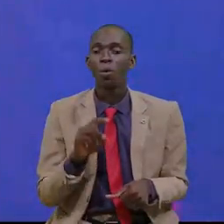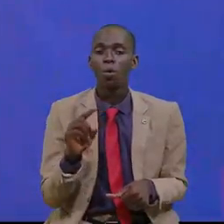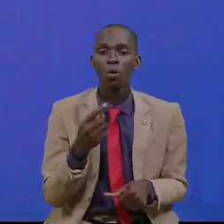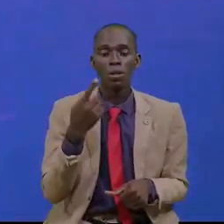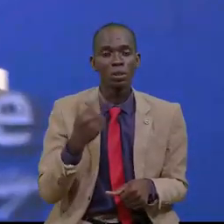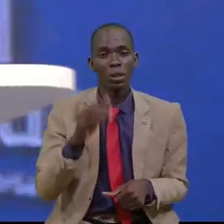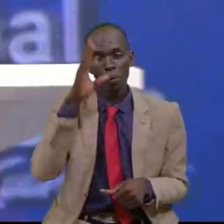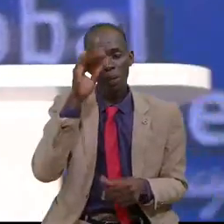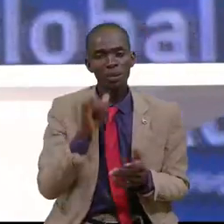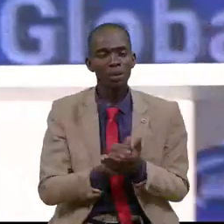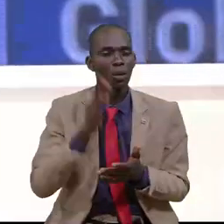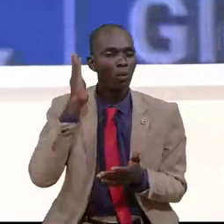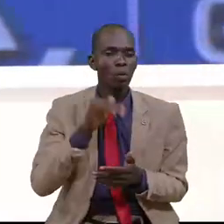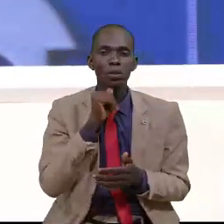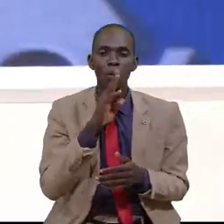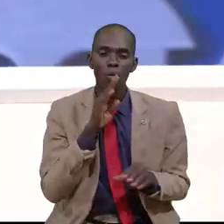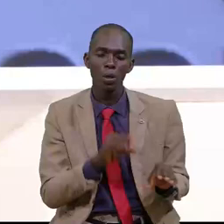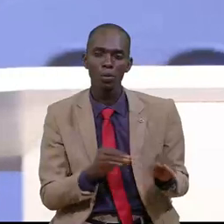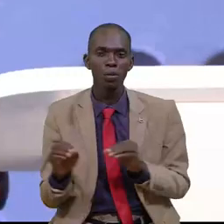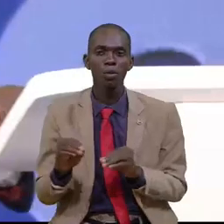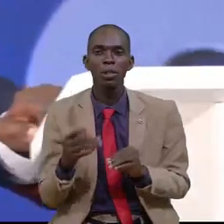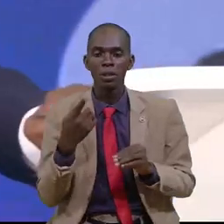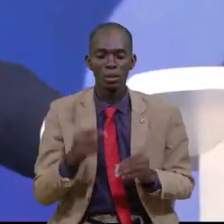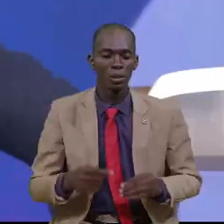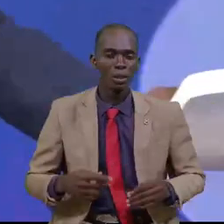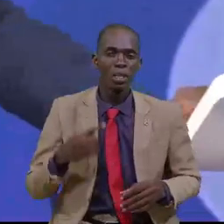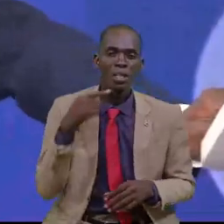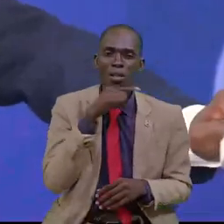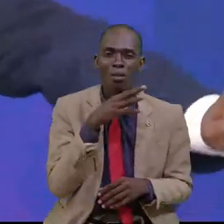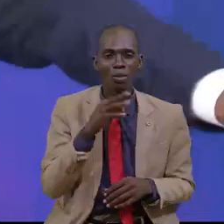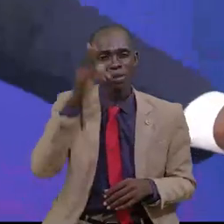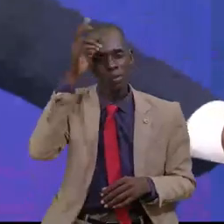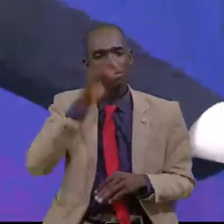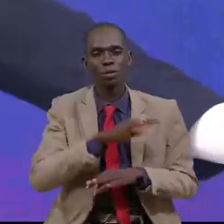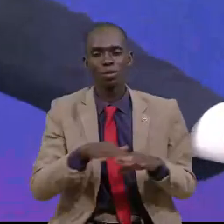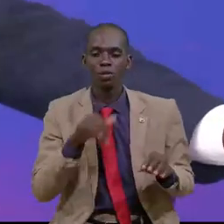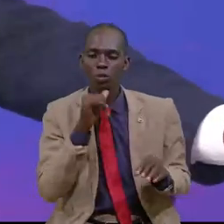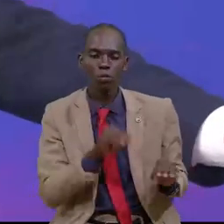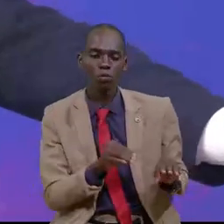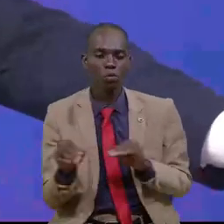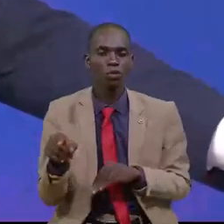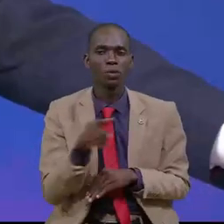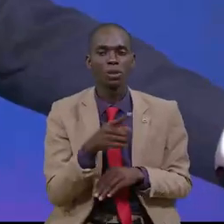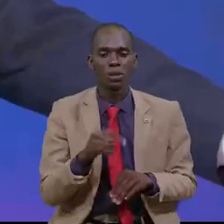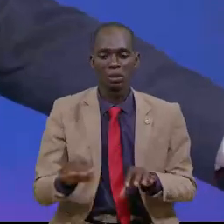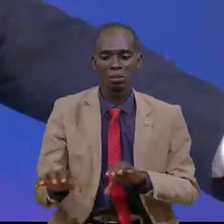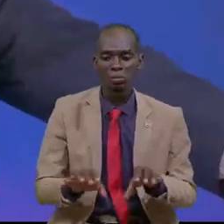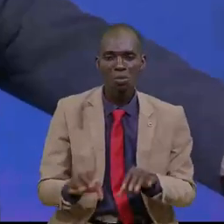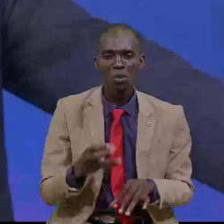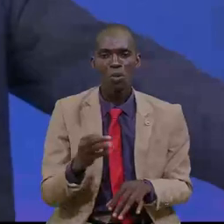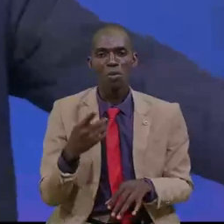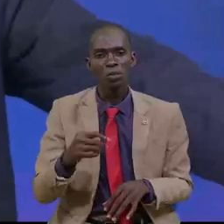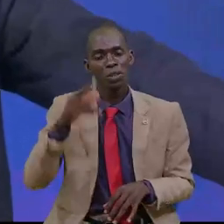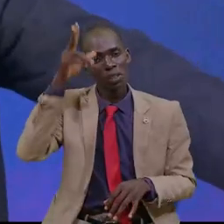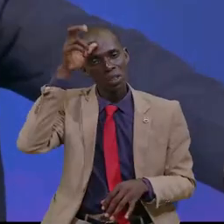28. Seul homme qui ne peut être ébranlé, les mensonges du diable ne l'ébranlent pas, les